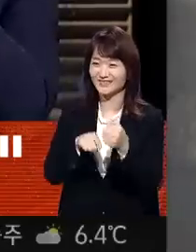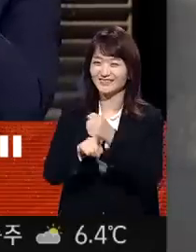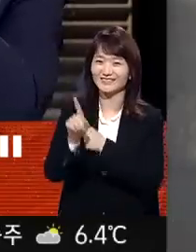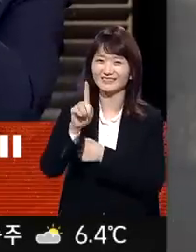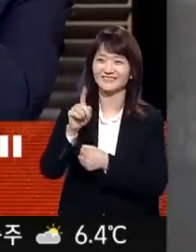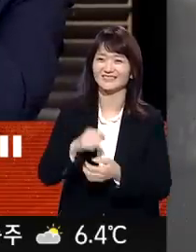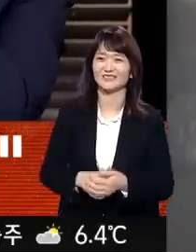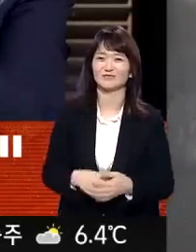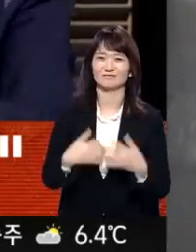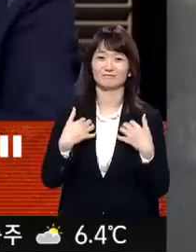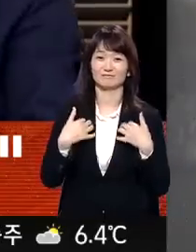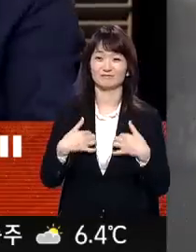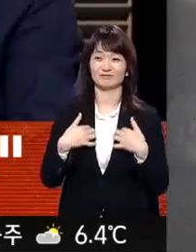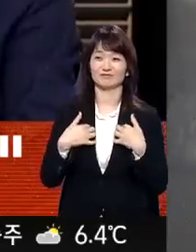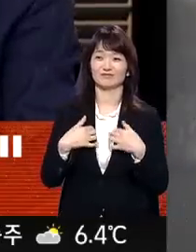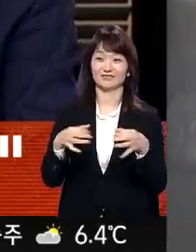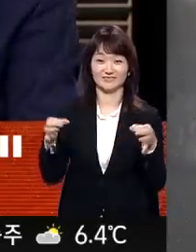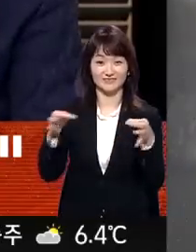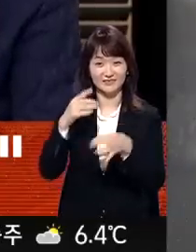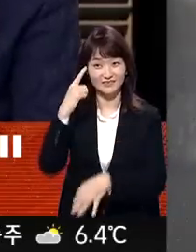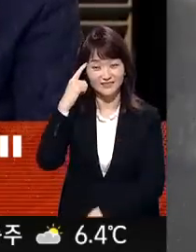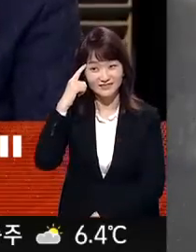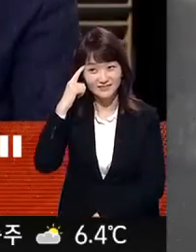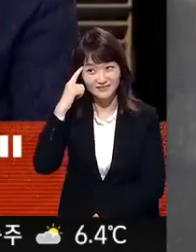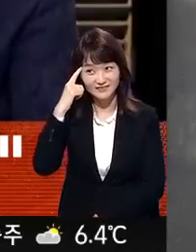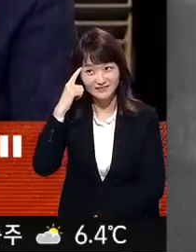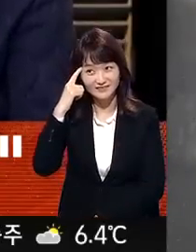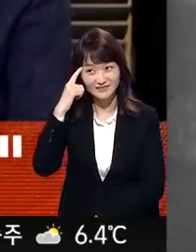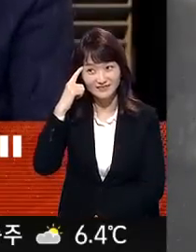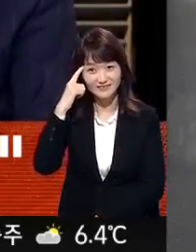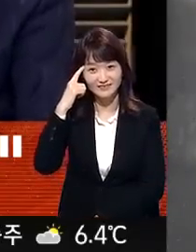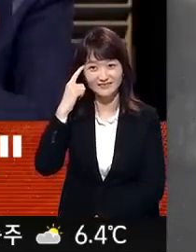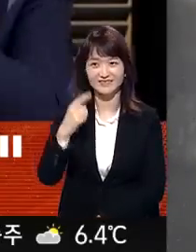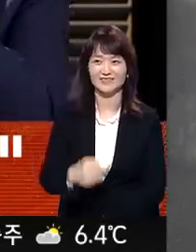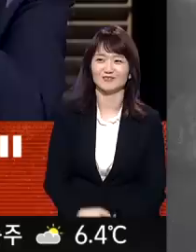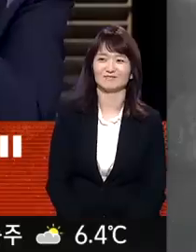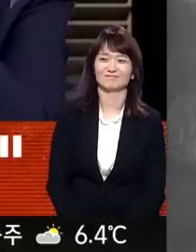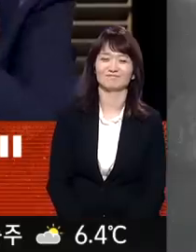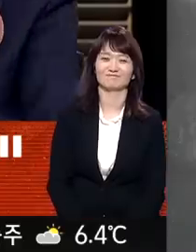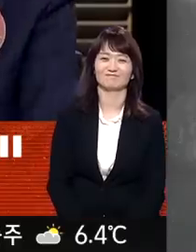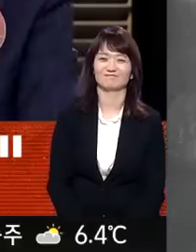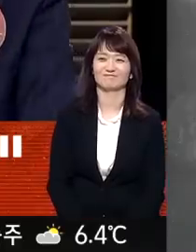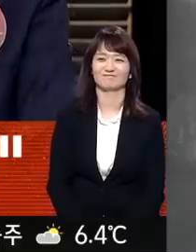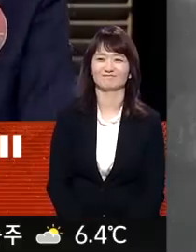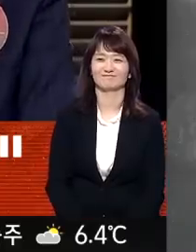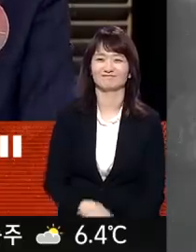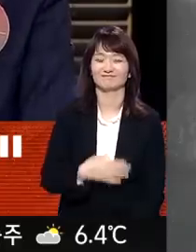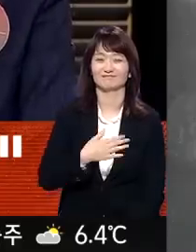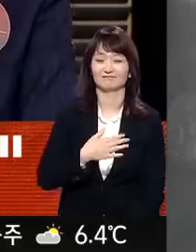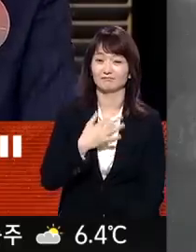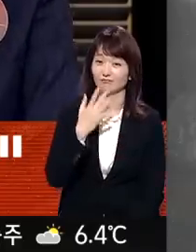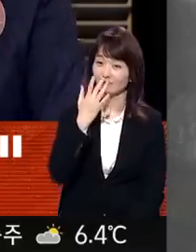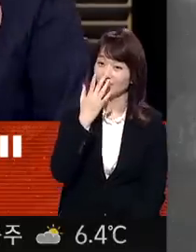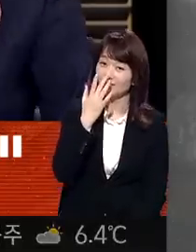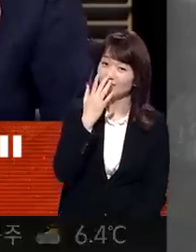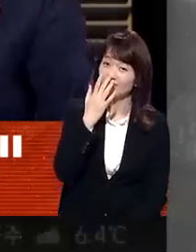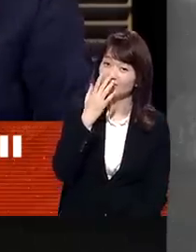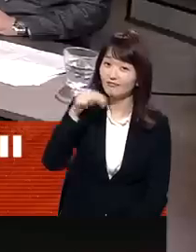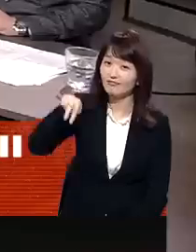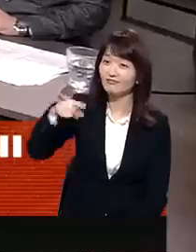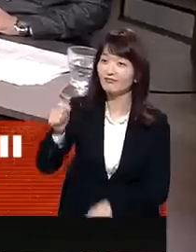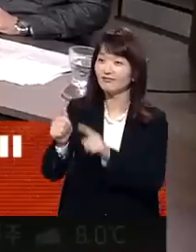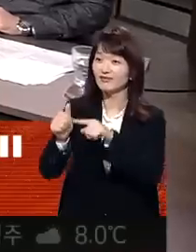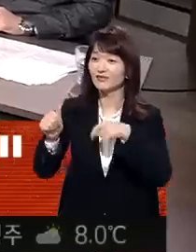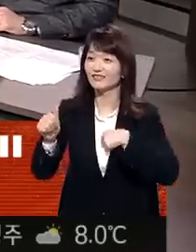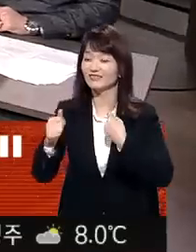너무 재밌잖아요. 그 순간 생각해 보니까 그냥 아니 이게 참. 난 아무렇지도 난 가만히 있는데 혼자 막